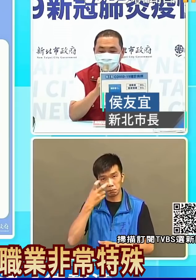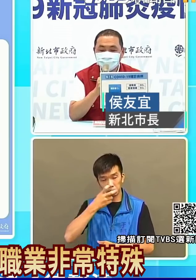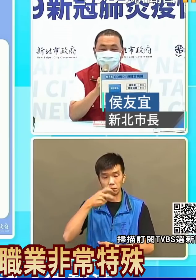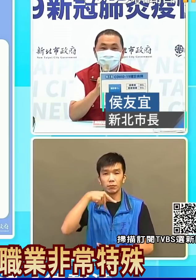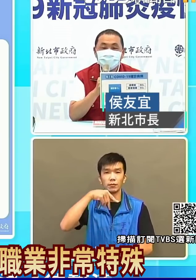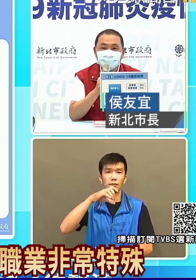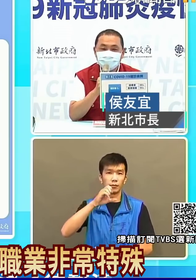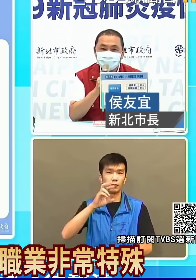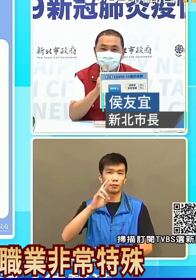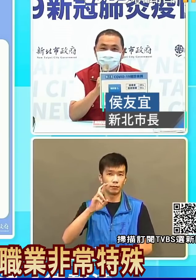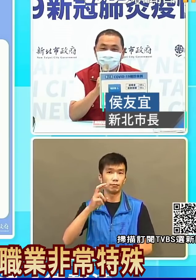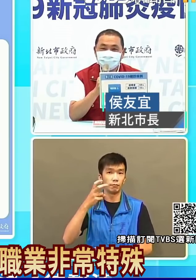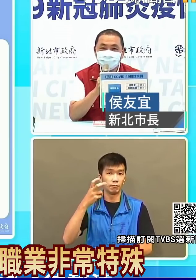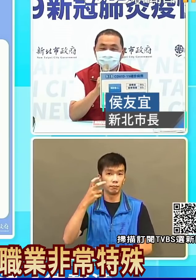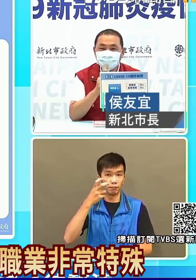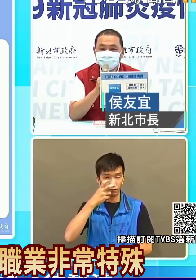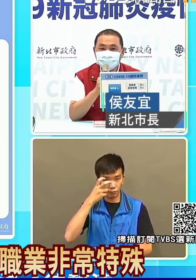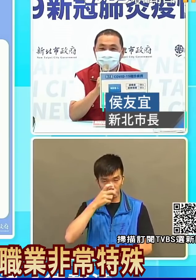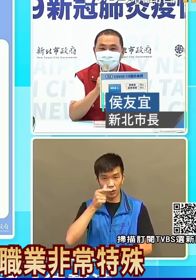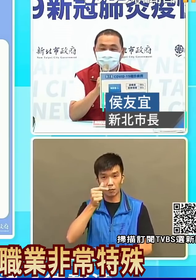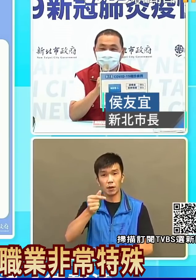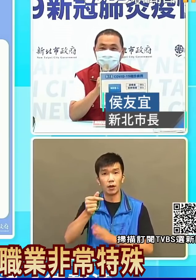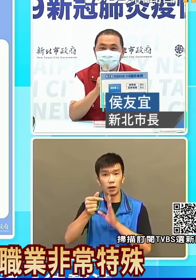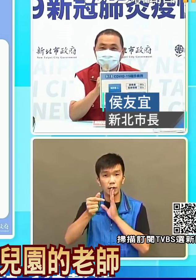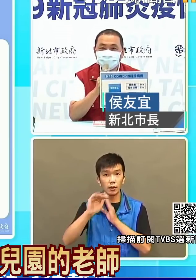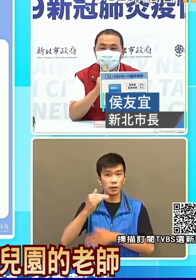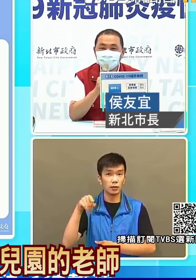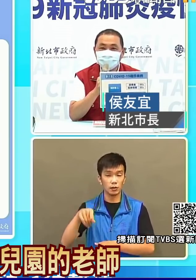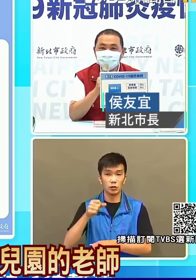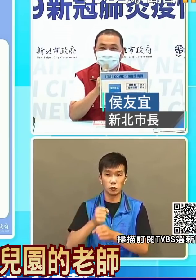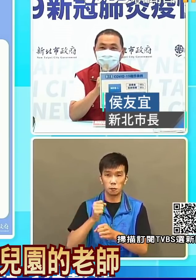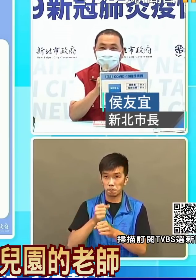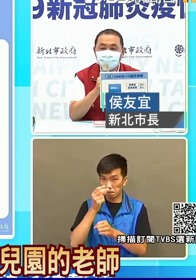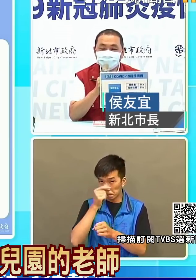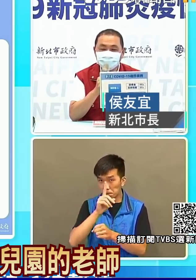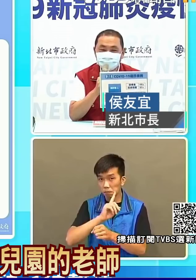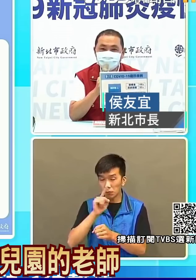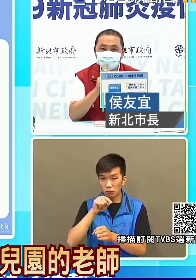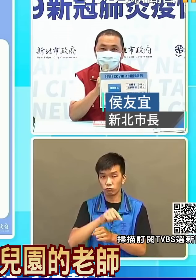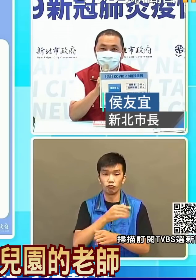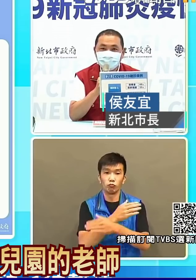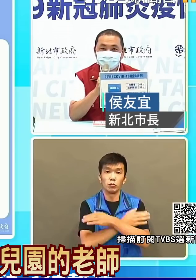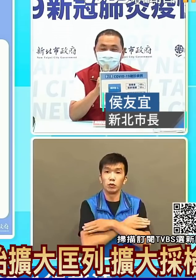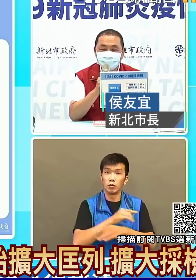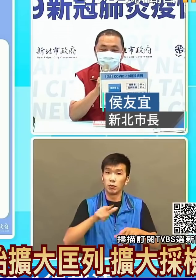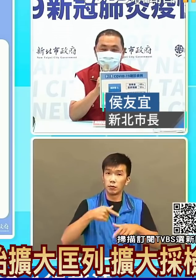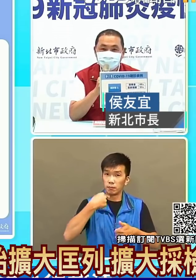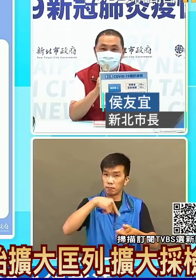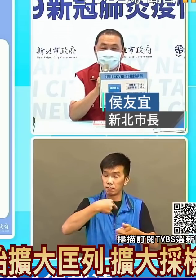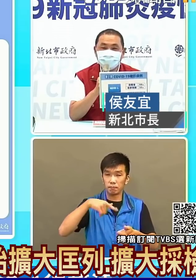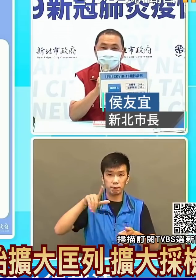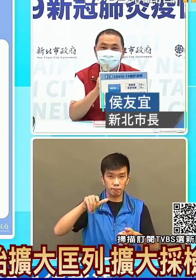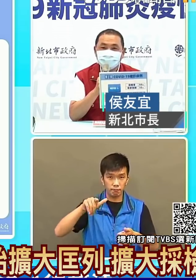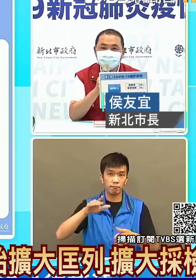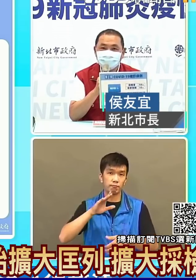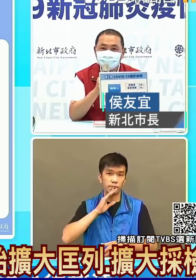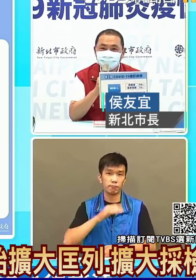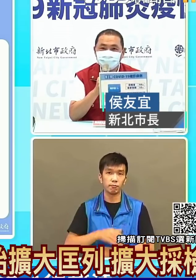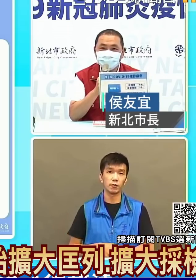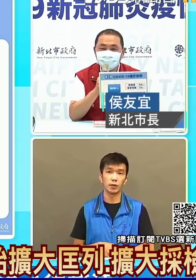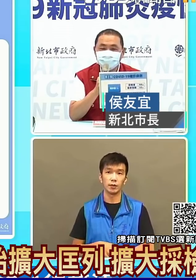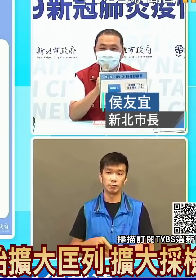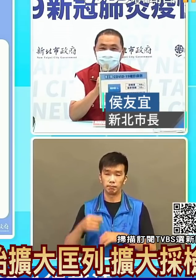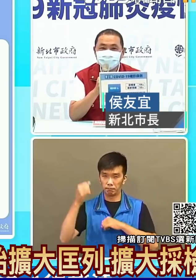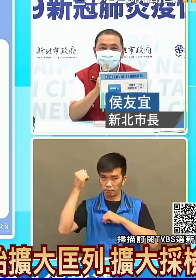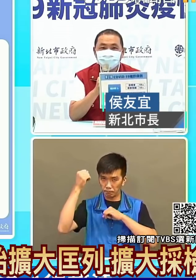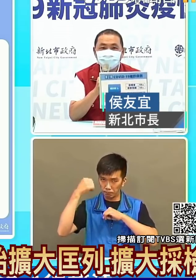太的职业非常特殊，他是一个幼儿园的老师，所以一早我们